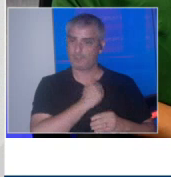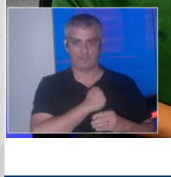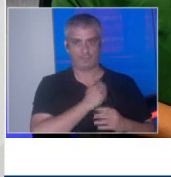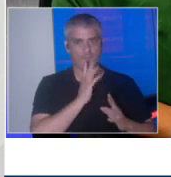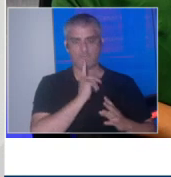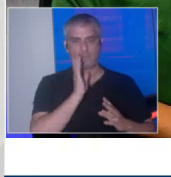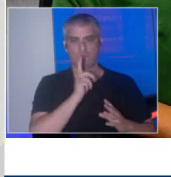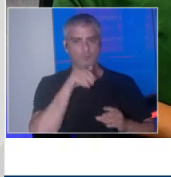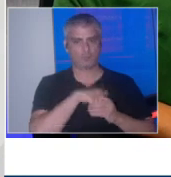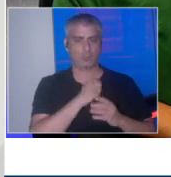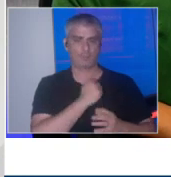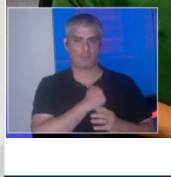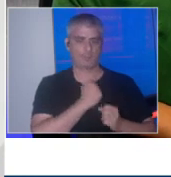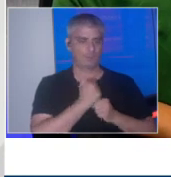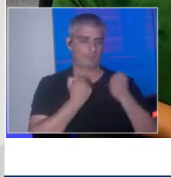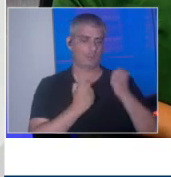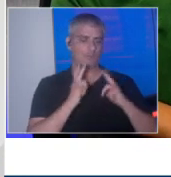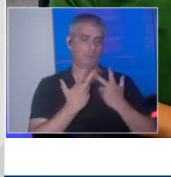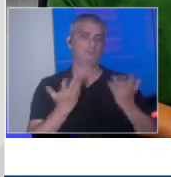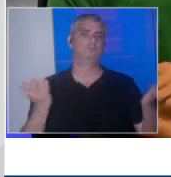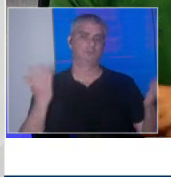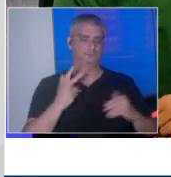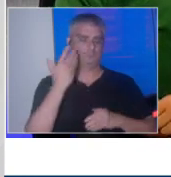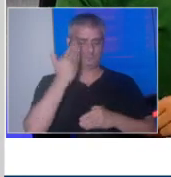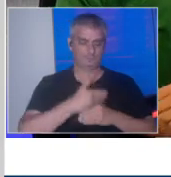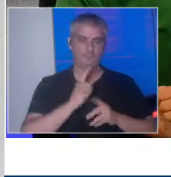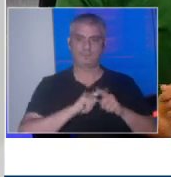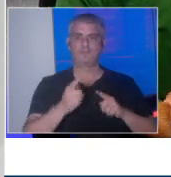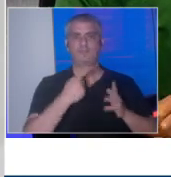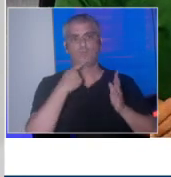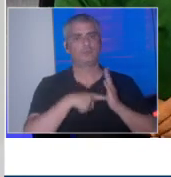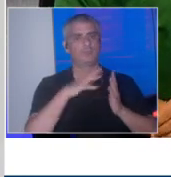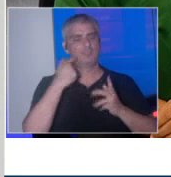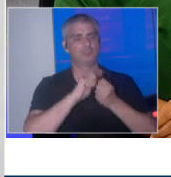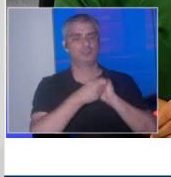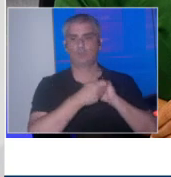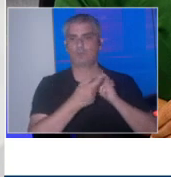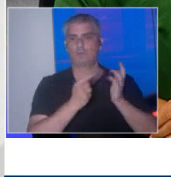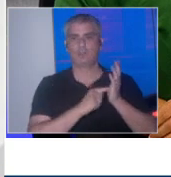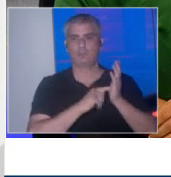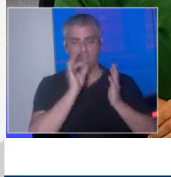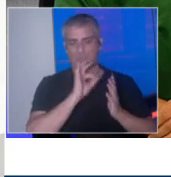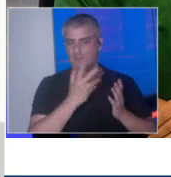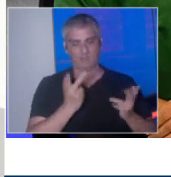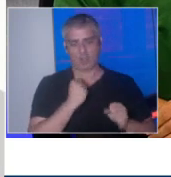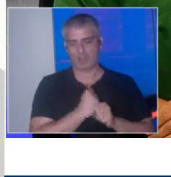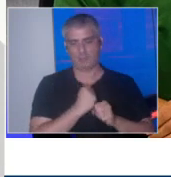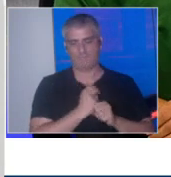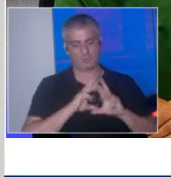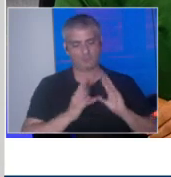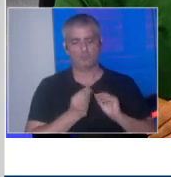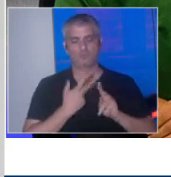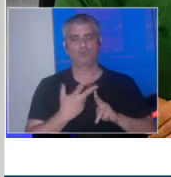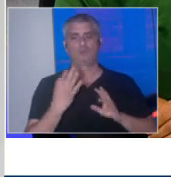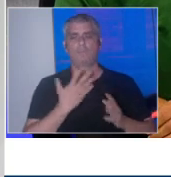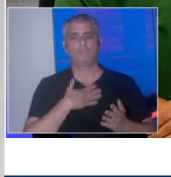אנשים רוצים להעביר בתוך בני ברק תחבורה ציבורית, ולכן זה יקטע חלק מהקווים, גם אם נגיד ויש שינוי, ולכן עדיין המערכת הזאת לא תפעל באופן מושלם.